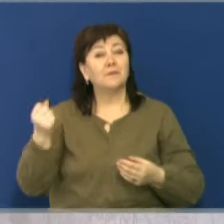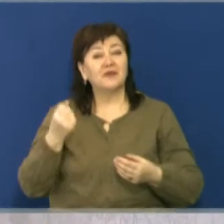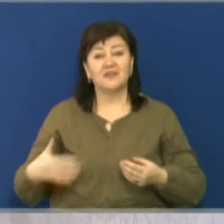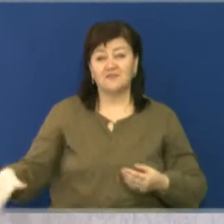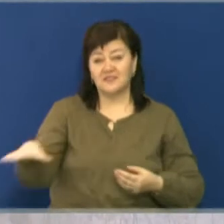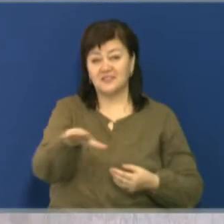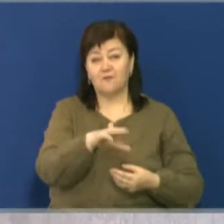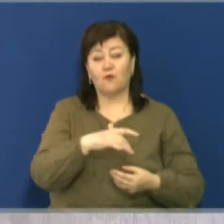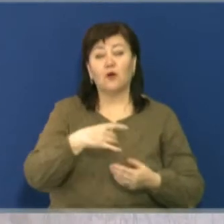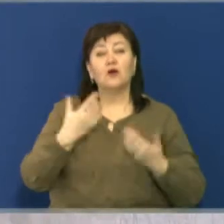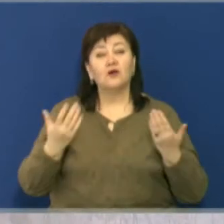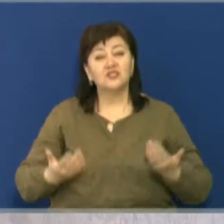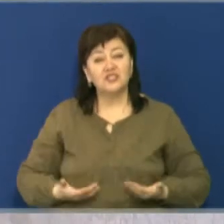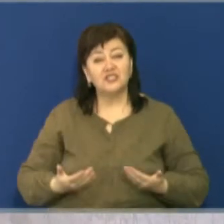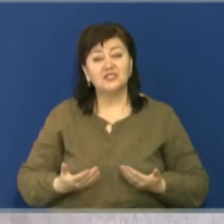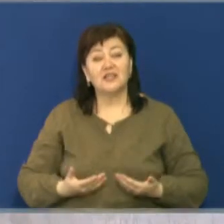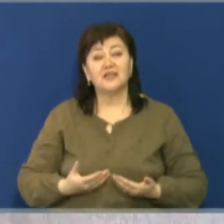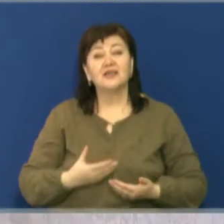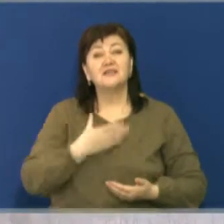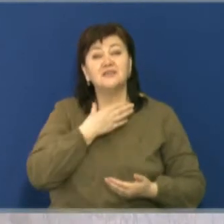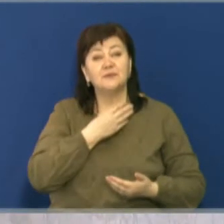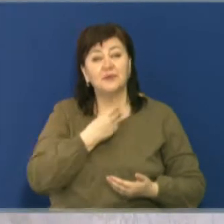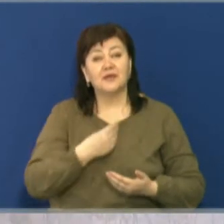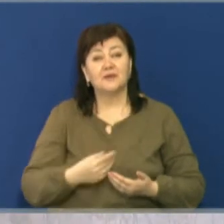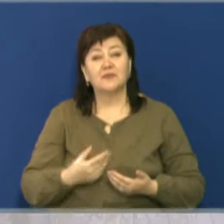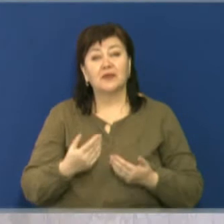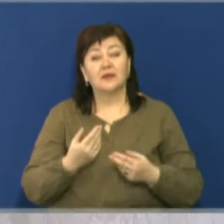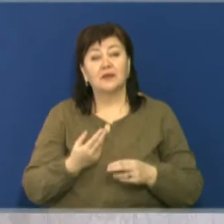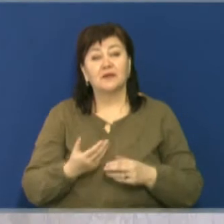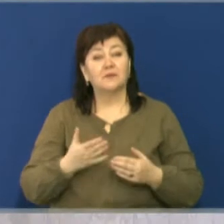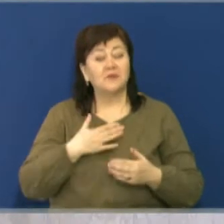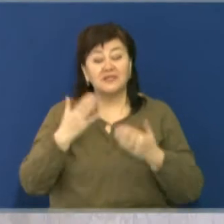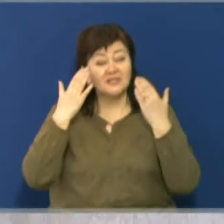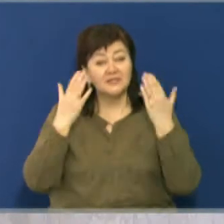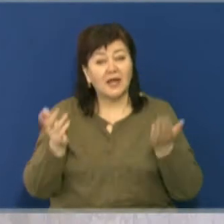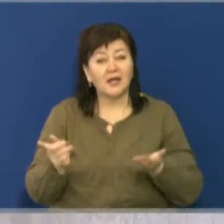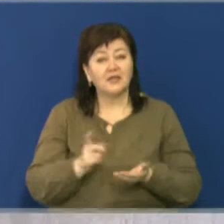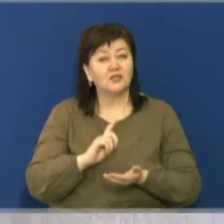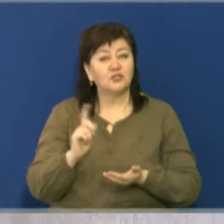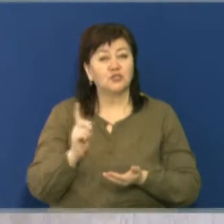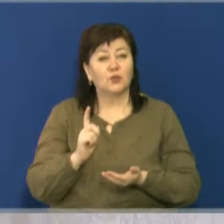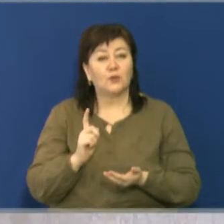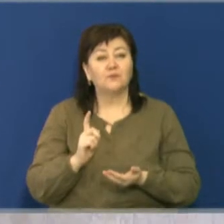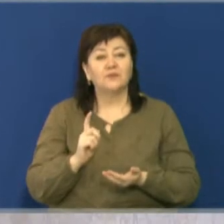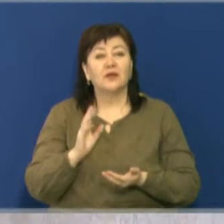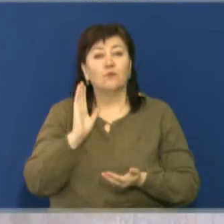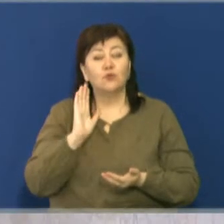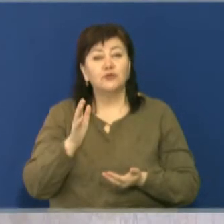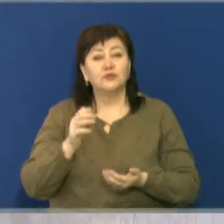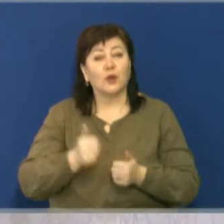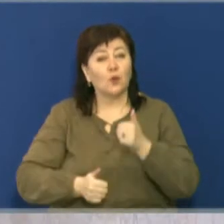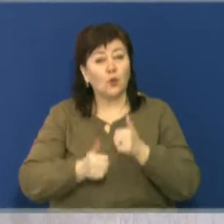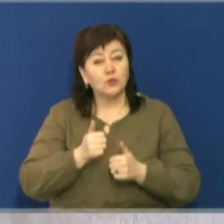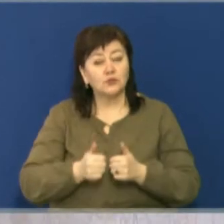қуанышы, семей халқының жеңісі деп айтайық. Біз білген жоқпыз, мұндай байқау өтетінде